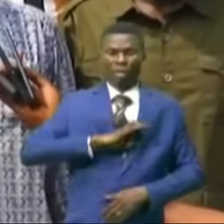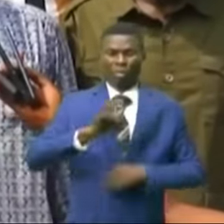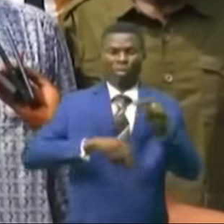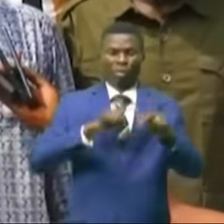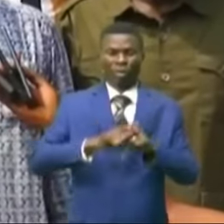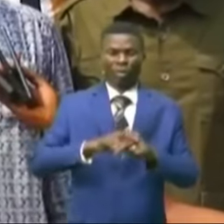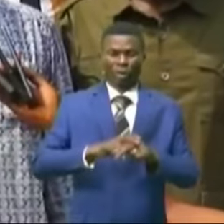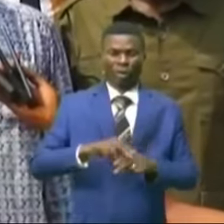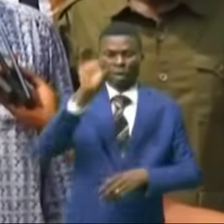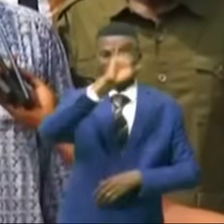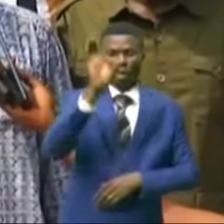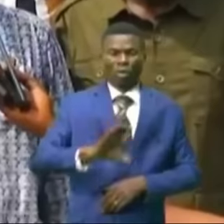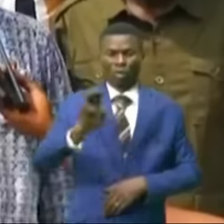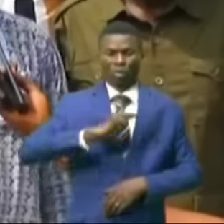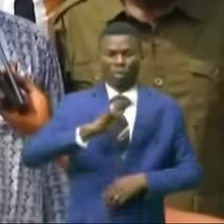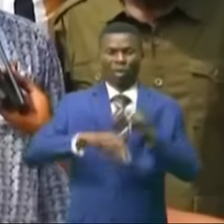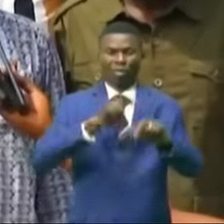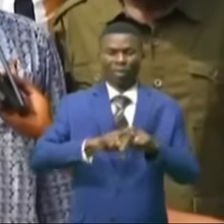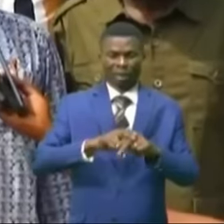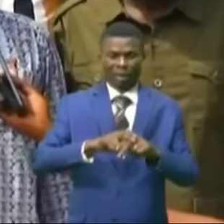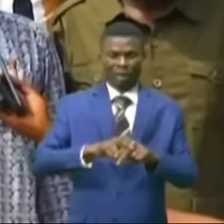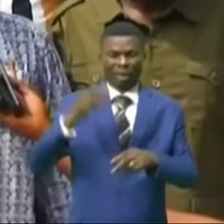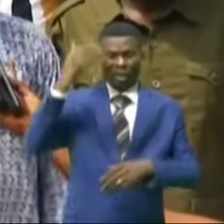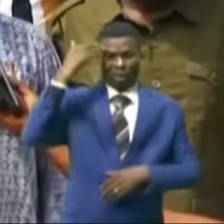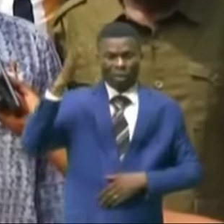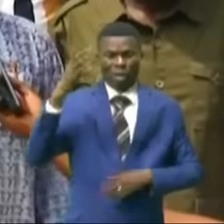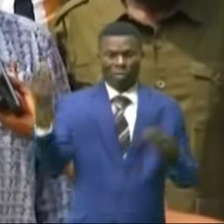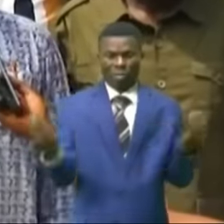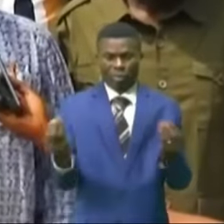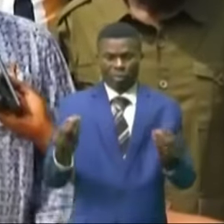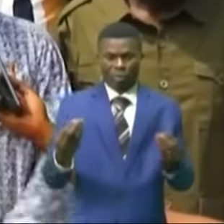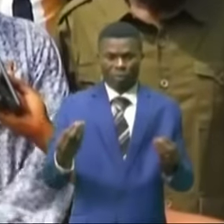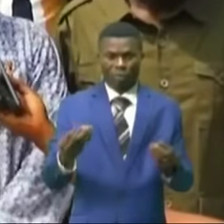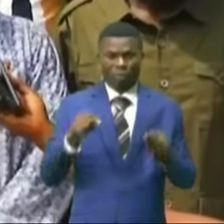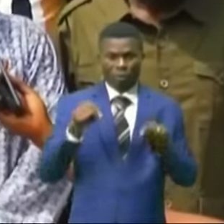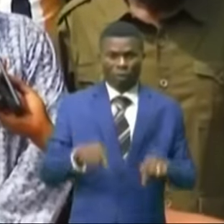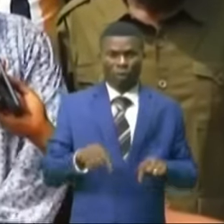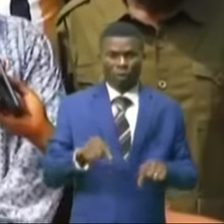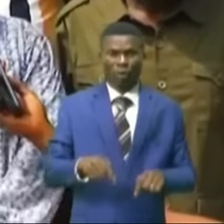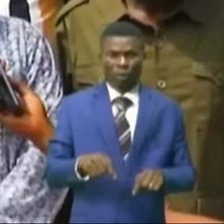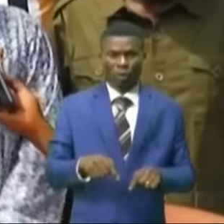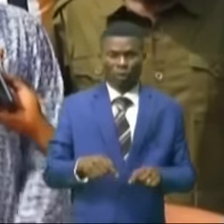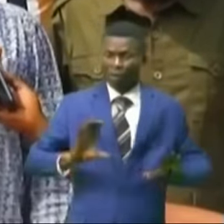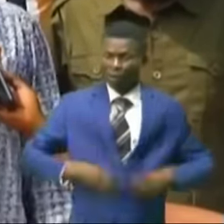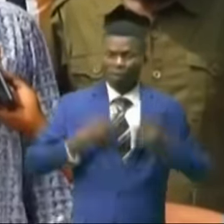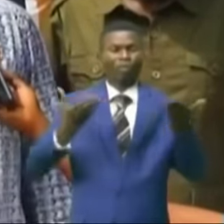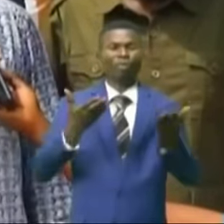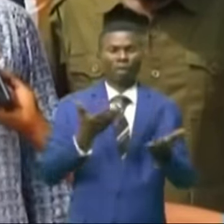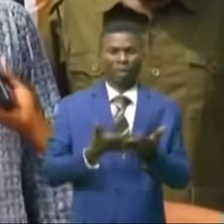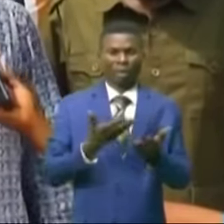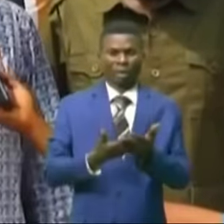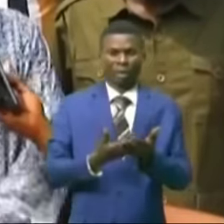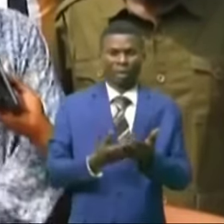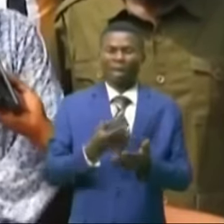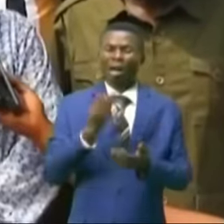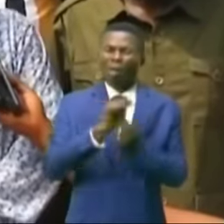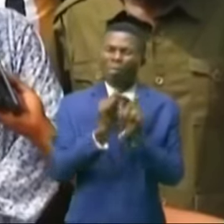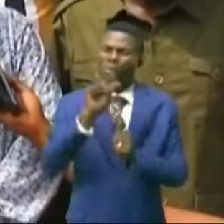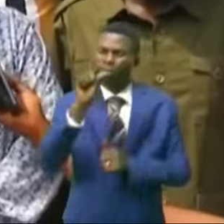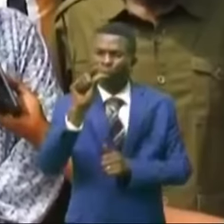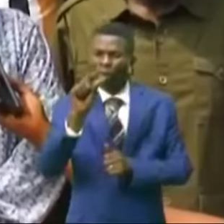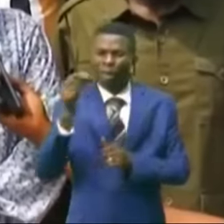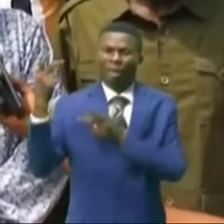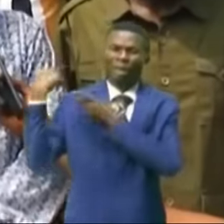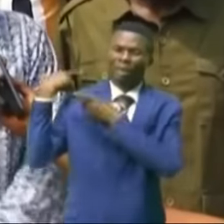commissaire provincial de la PNC. Pourquoi ? Parce qu'aujourd'hui, il y a une rébellion. Pour une petite histoire, c'est